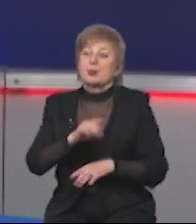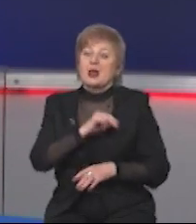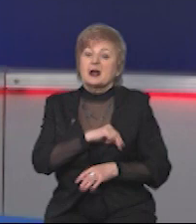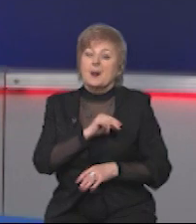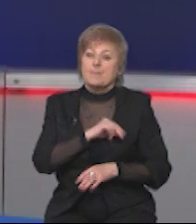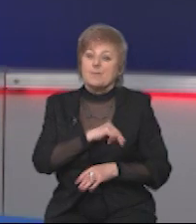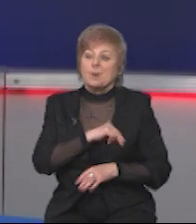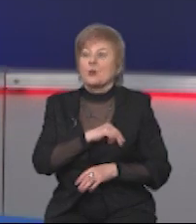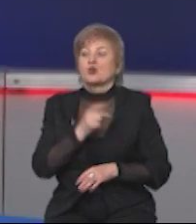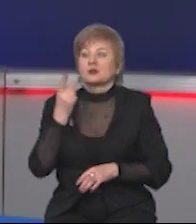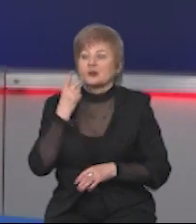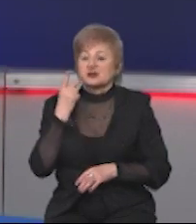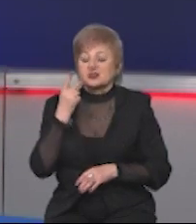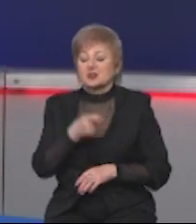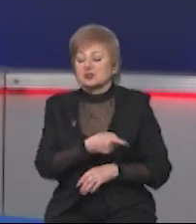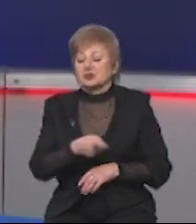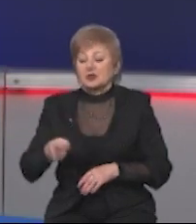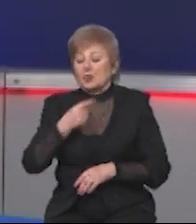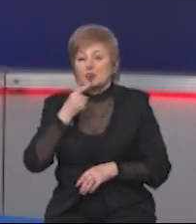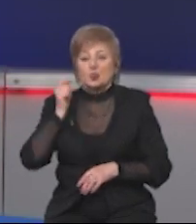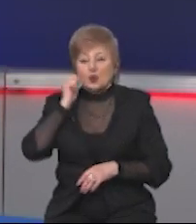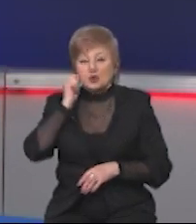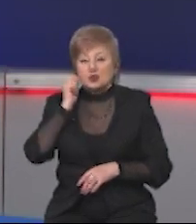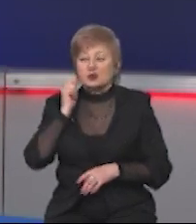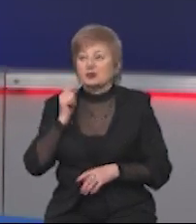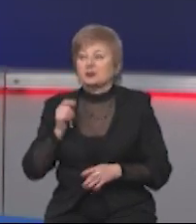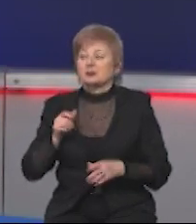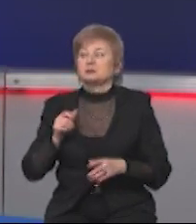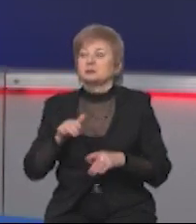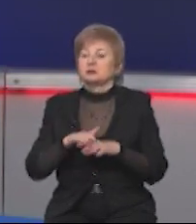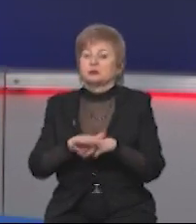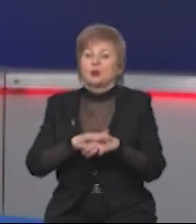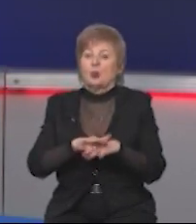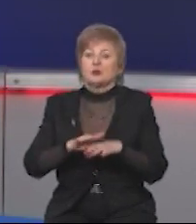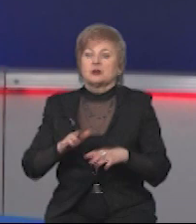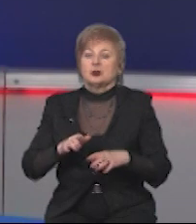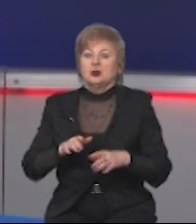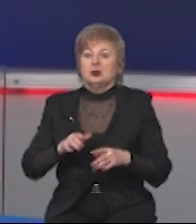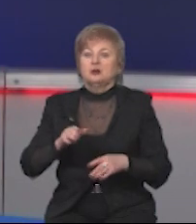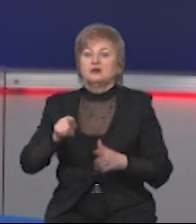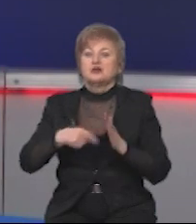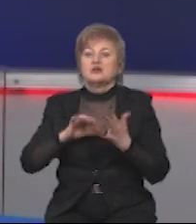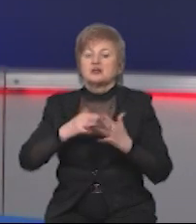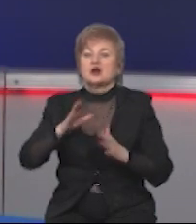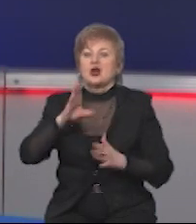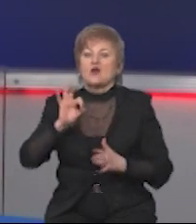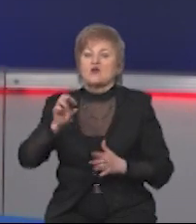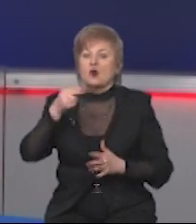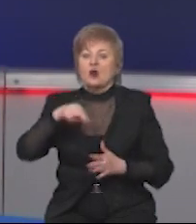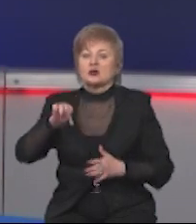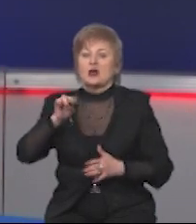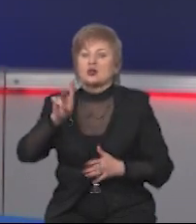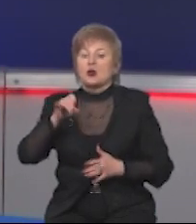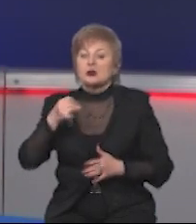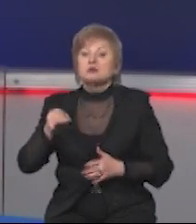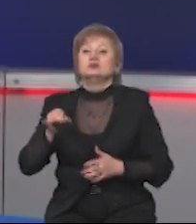працював завжди вже протягом багатьох років гуртовий ринок у селі Водяне. Наразі він є